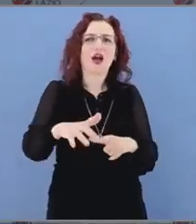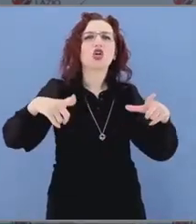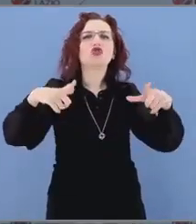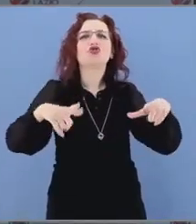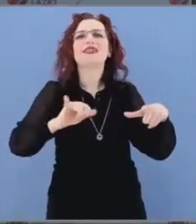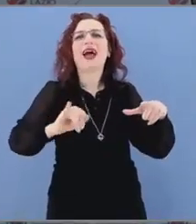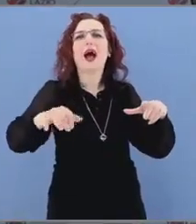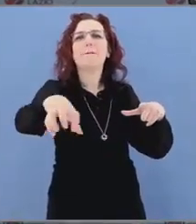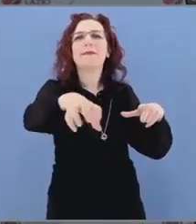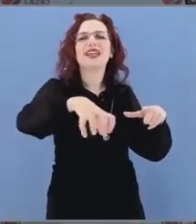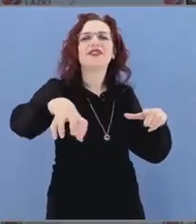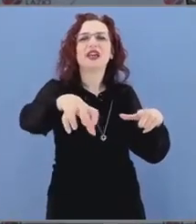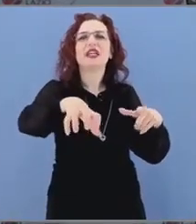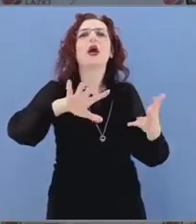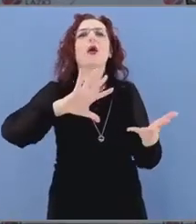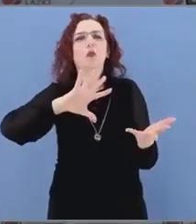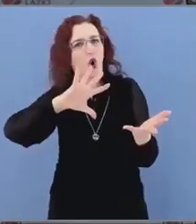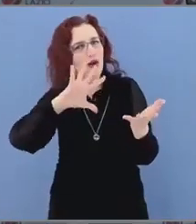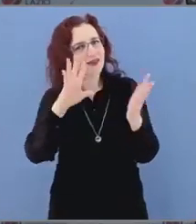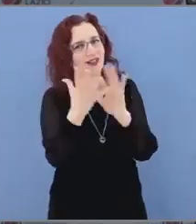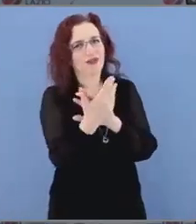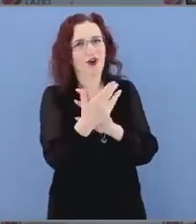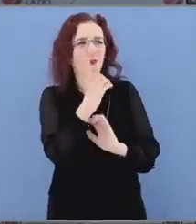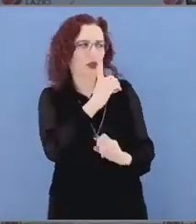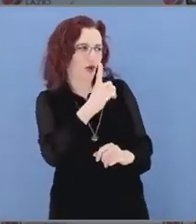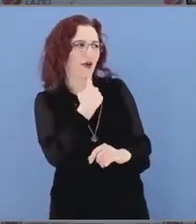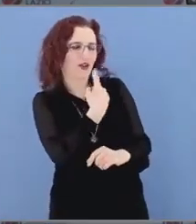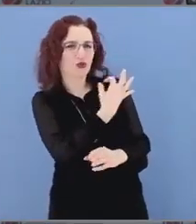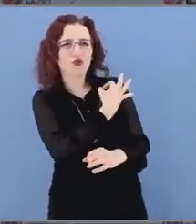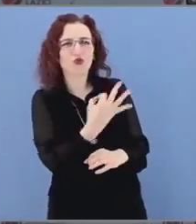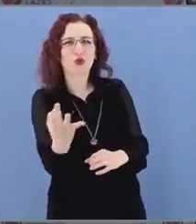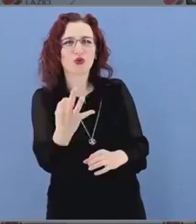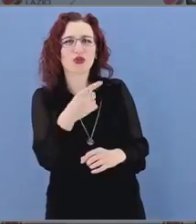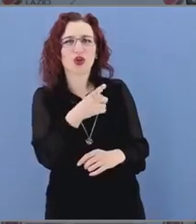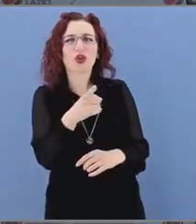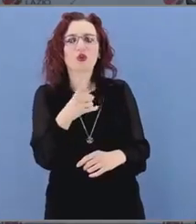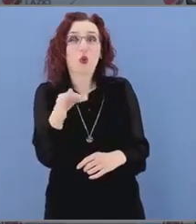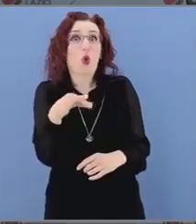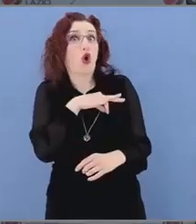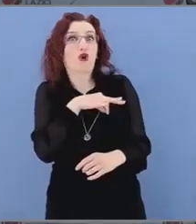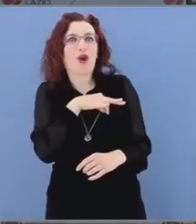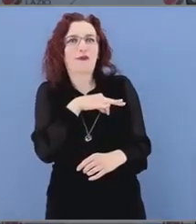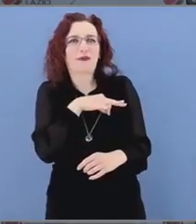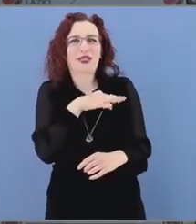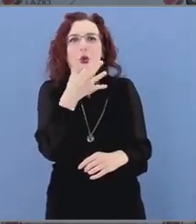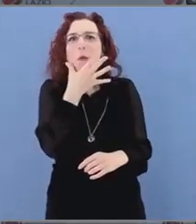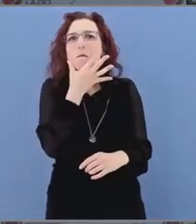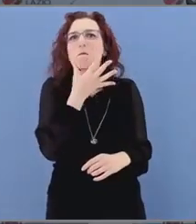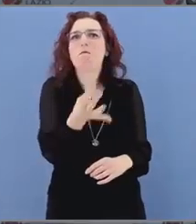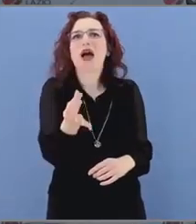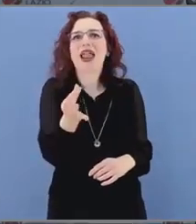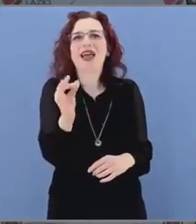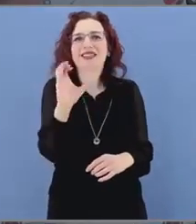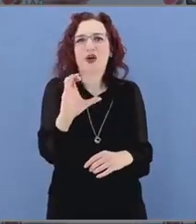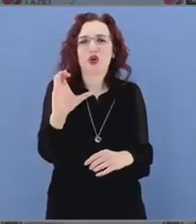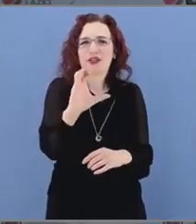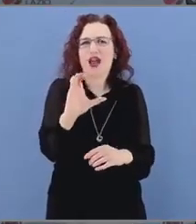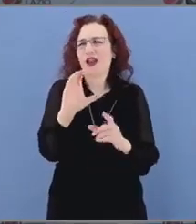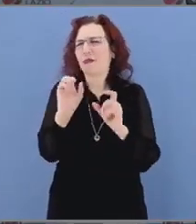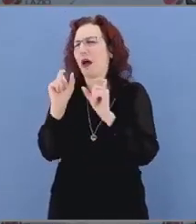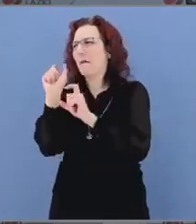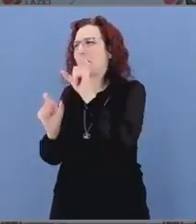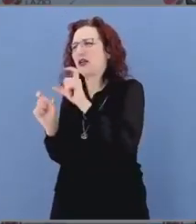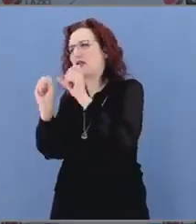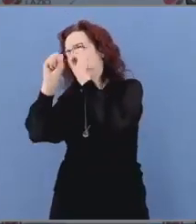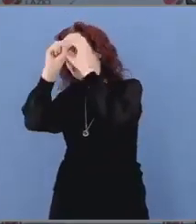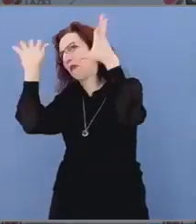di riprenderla. Tu sei stato colpito dalla bellezza di Corviale, mentre nell'immaginario diffuso l'immagine che restituisce questo